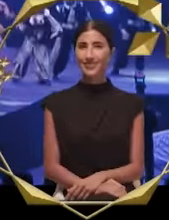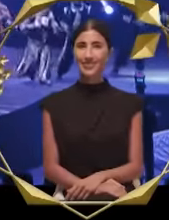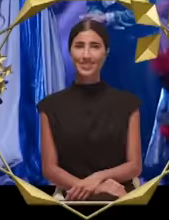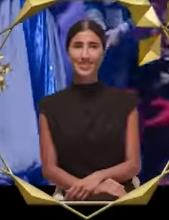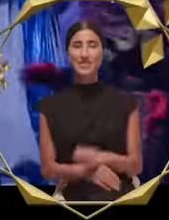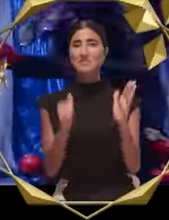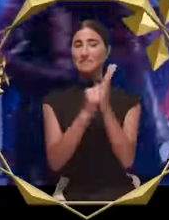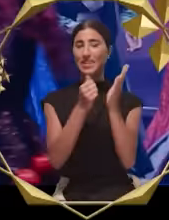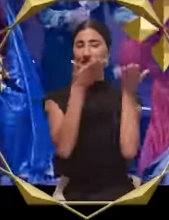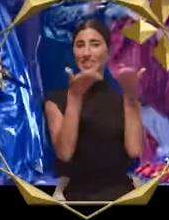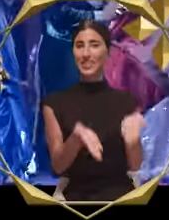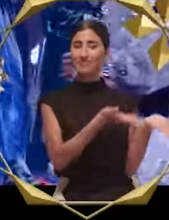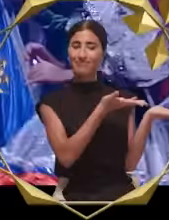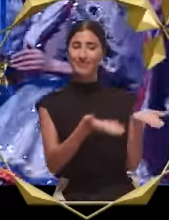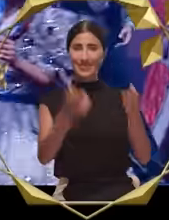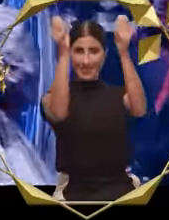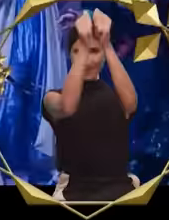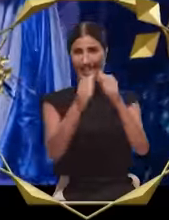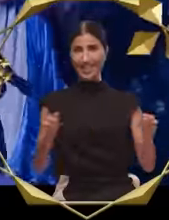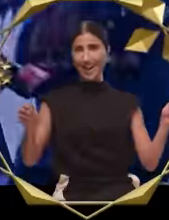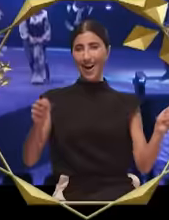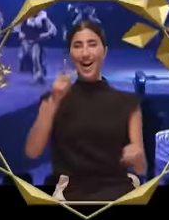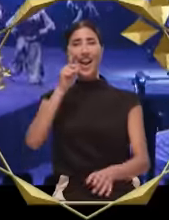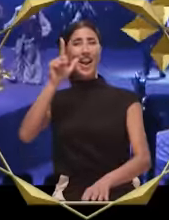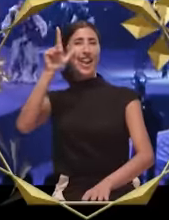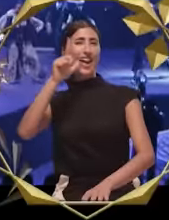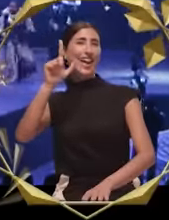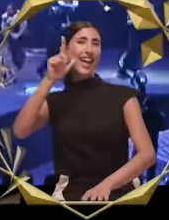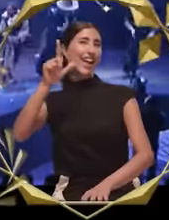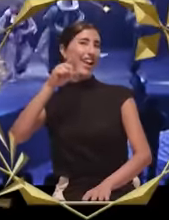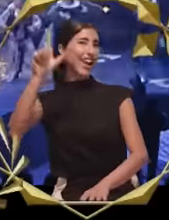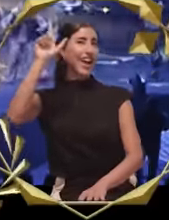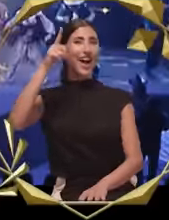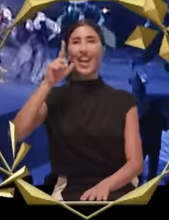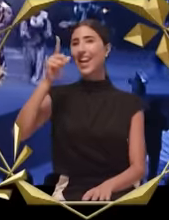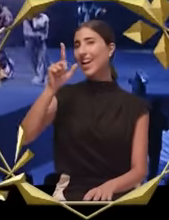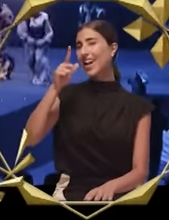الأعياد. بيتك مسرحنا يا زين. ليلى ليلى